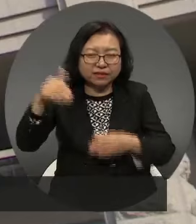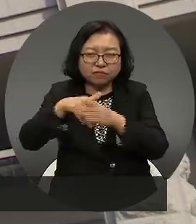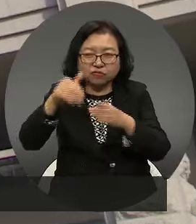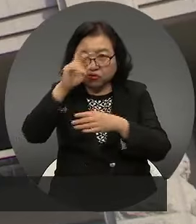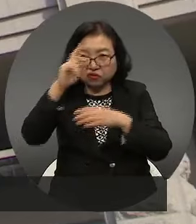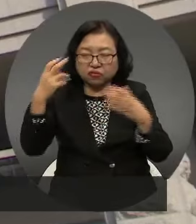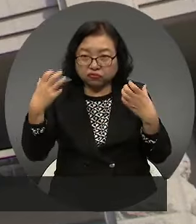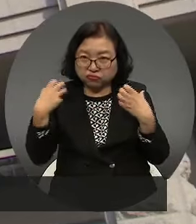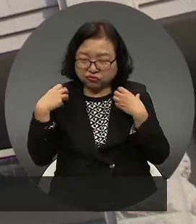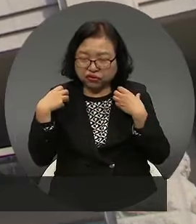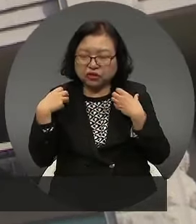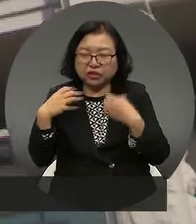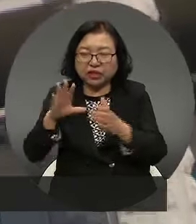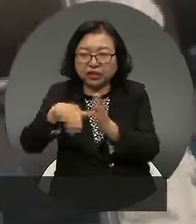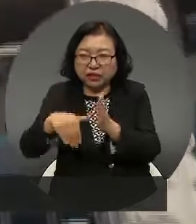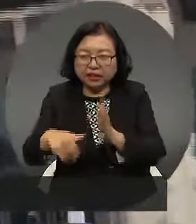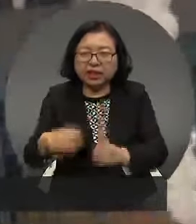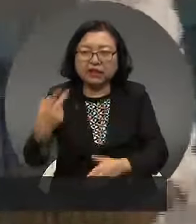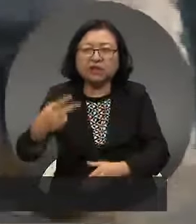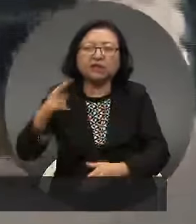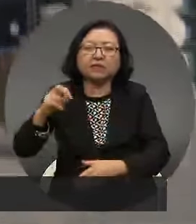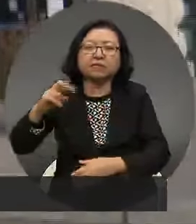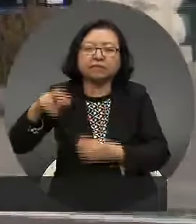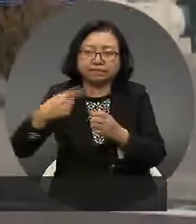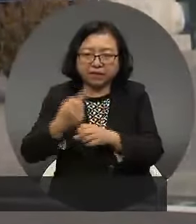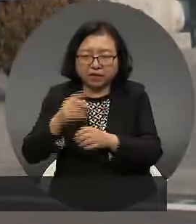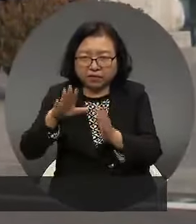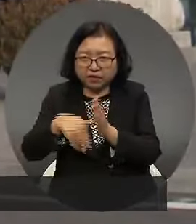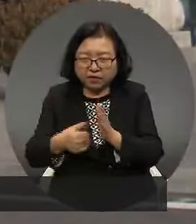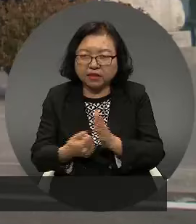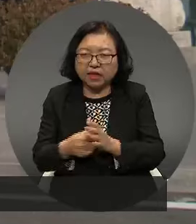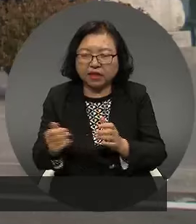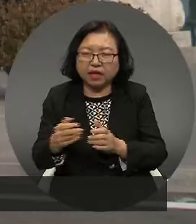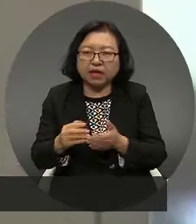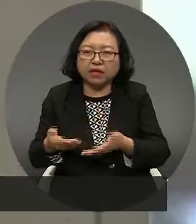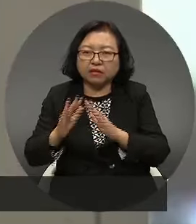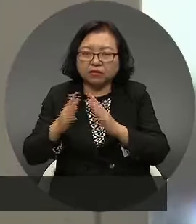추진하던 지난 2022년 의과대학 설립 추진단을 만들어